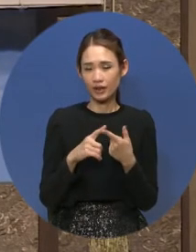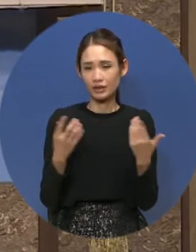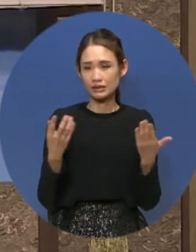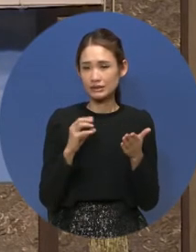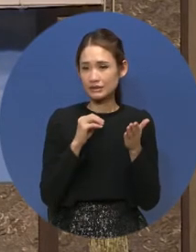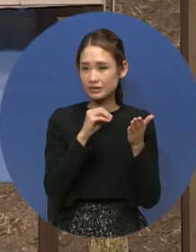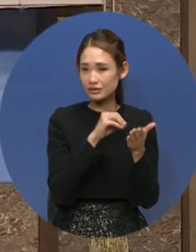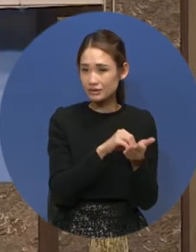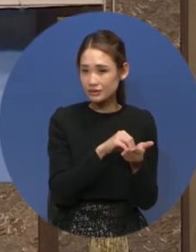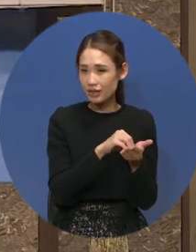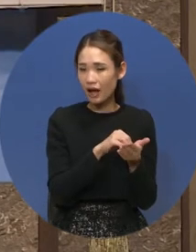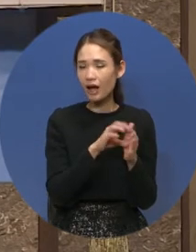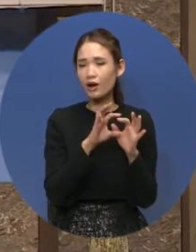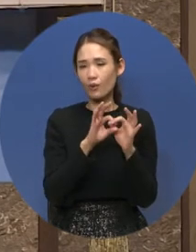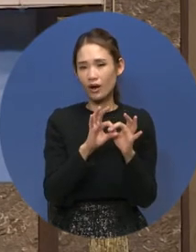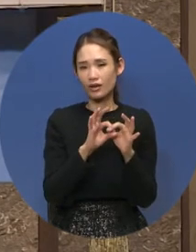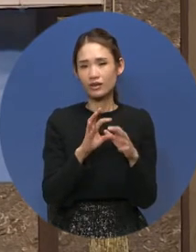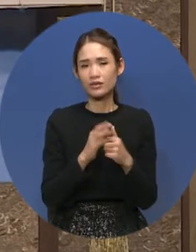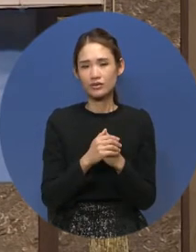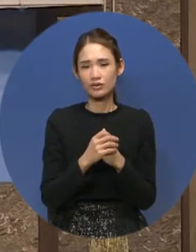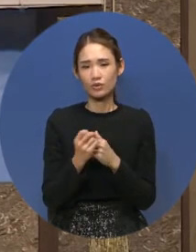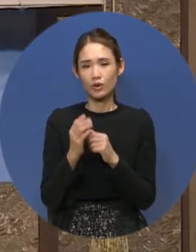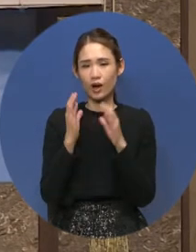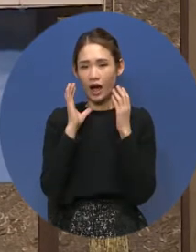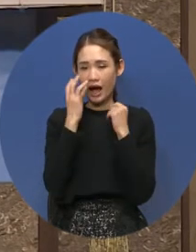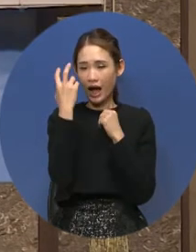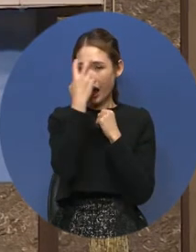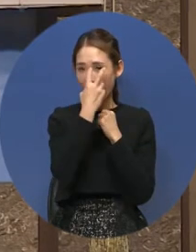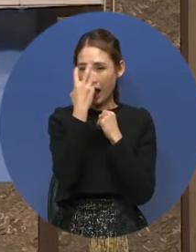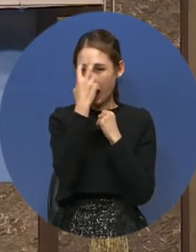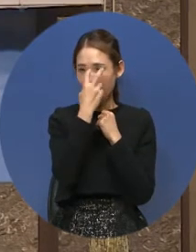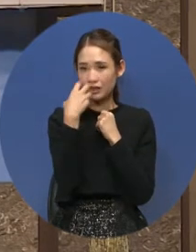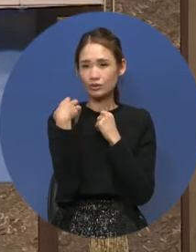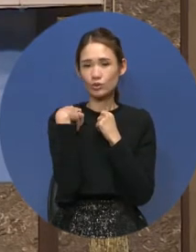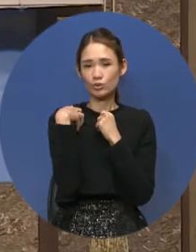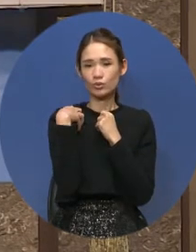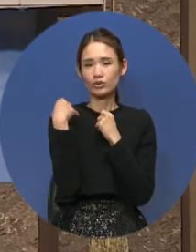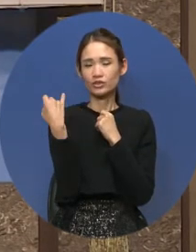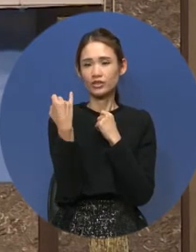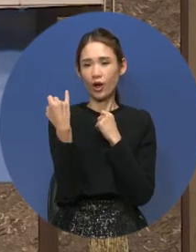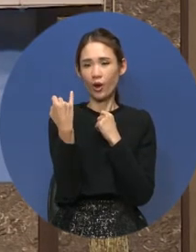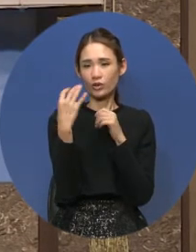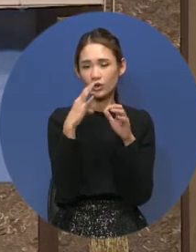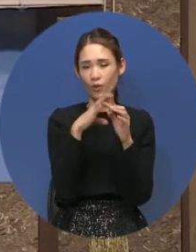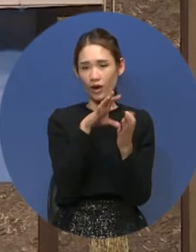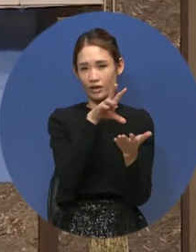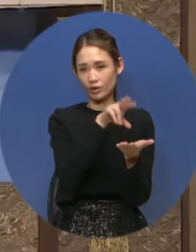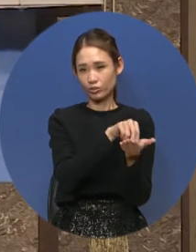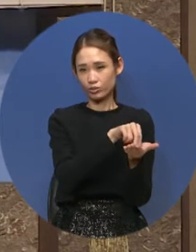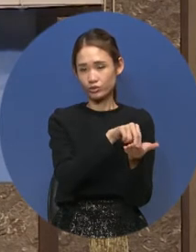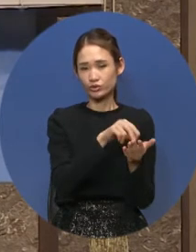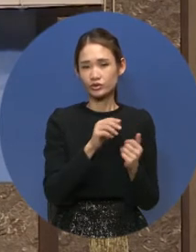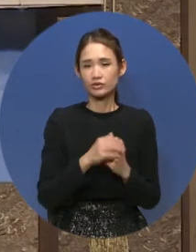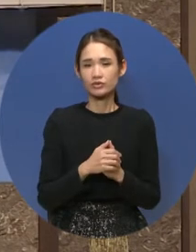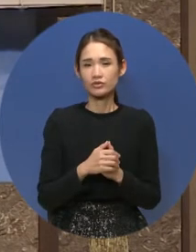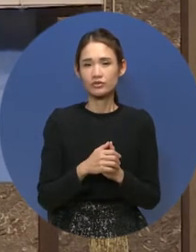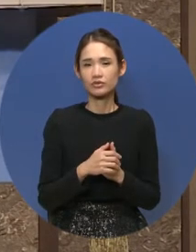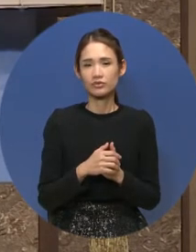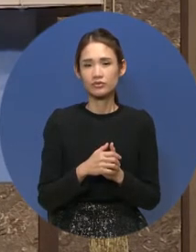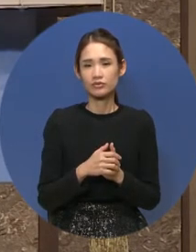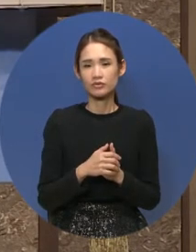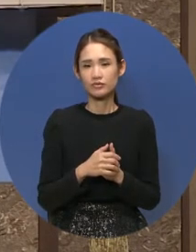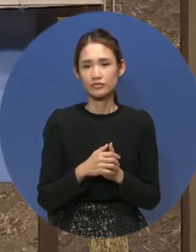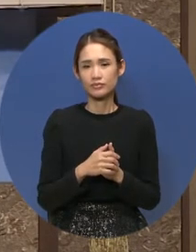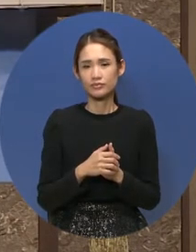직업에 대한 일자리 문제 네. 그리고 이제 또 아이를 돌봄하는 어떤 또 여성으로서의 또